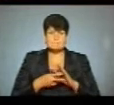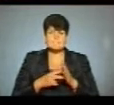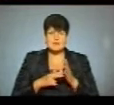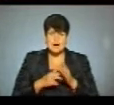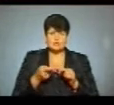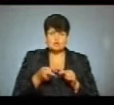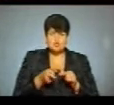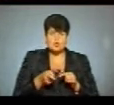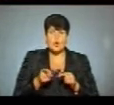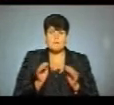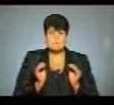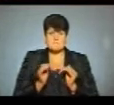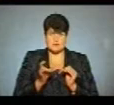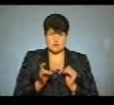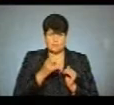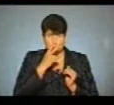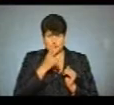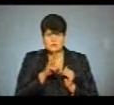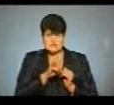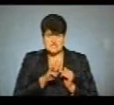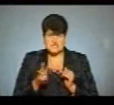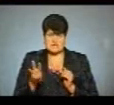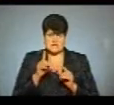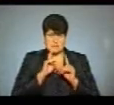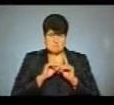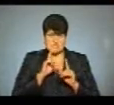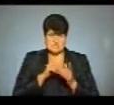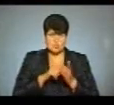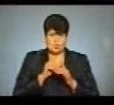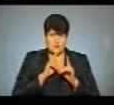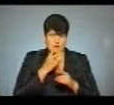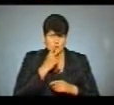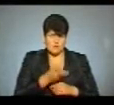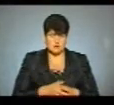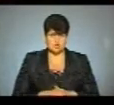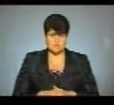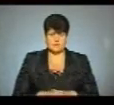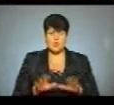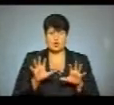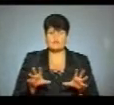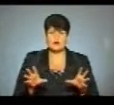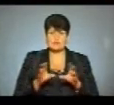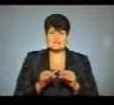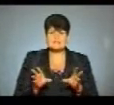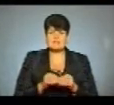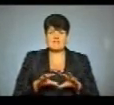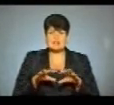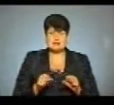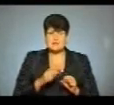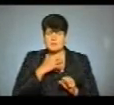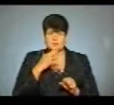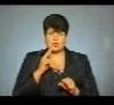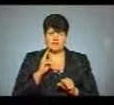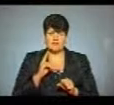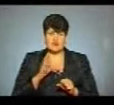цього мікрорайону. Подивіться на сайті міської ради і ви це побачите. Голова об'єднання співвласників багатоквартирного будинку